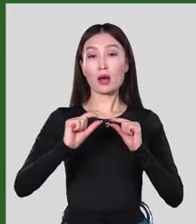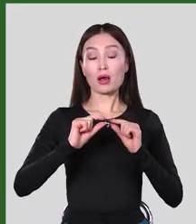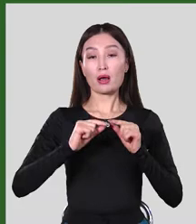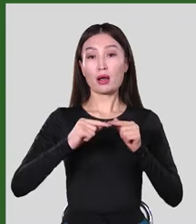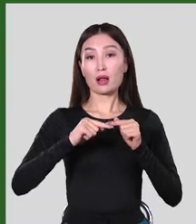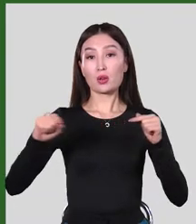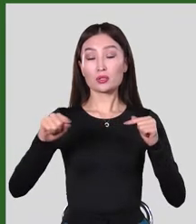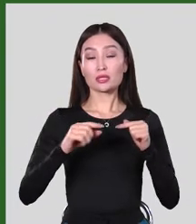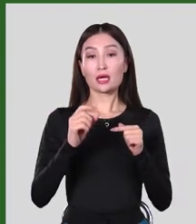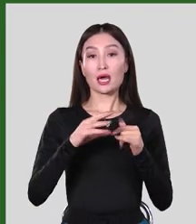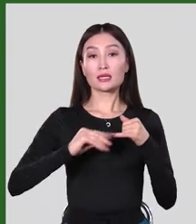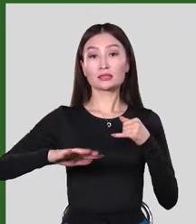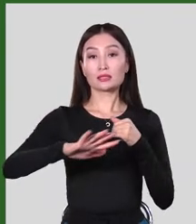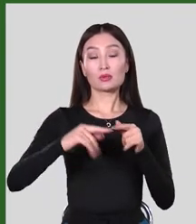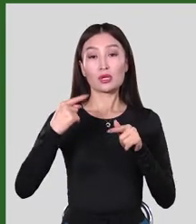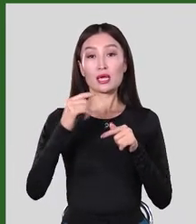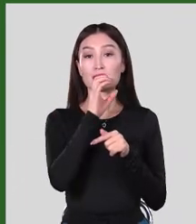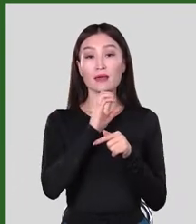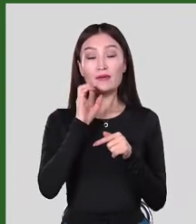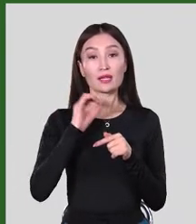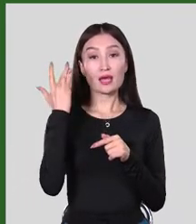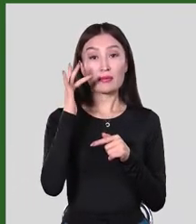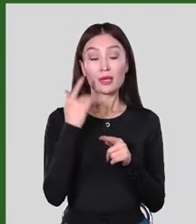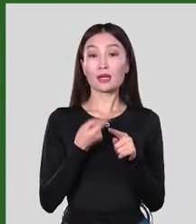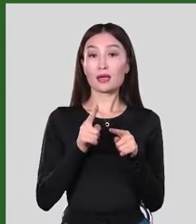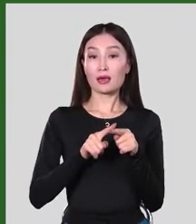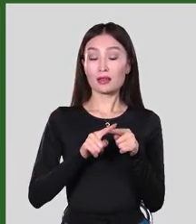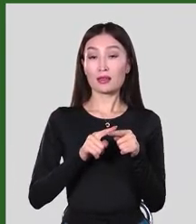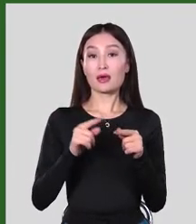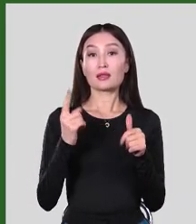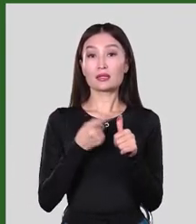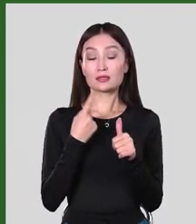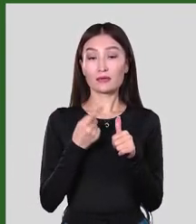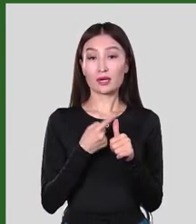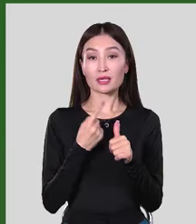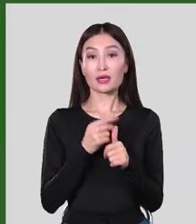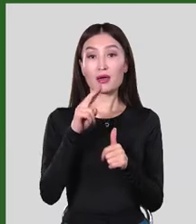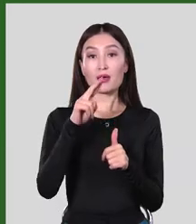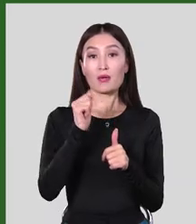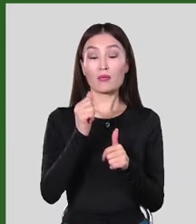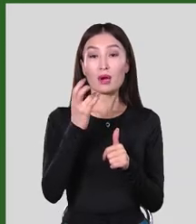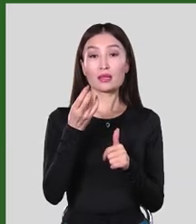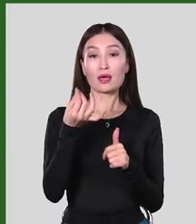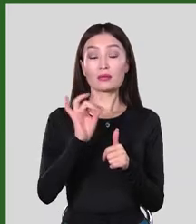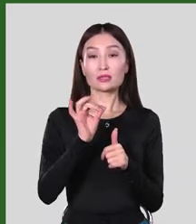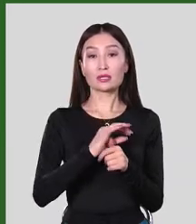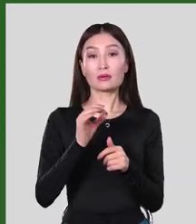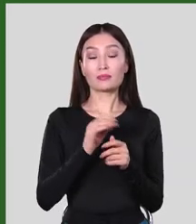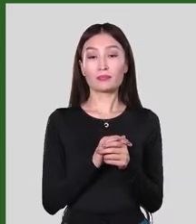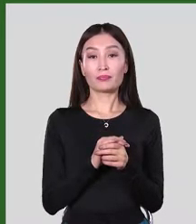другим материком – Северной Америкой. Эта полоска земли называется Панамским